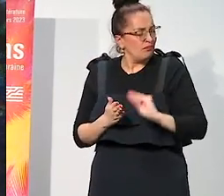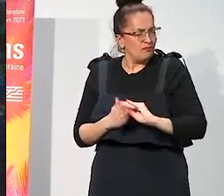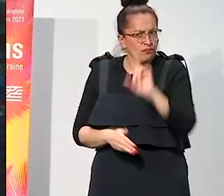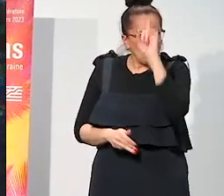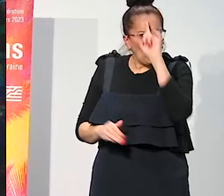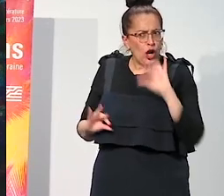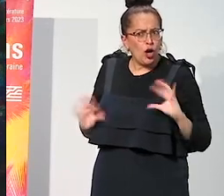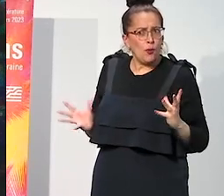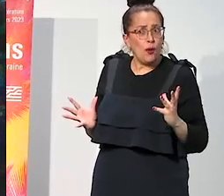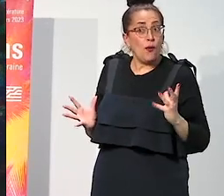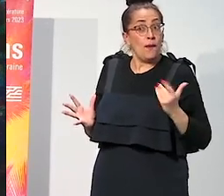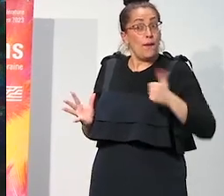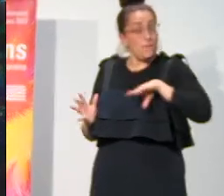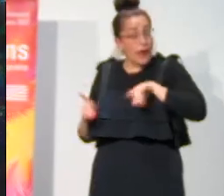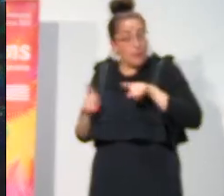aussi, on comprend.